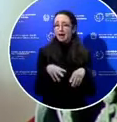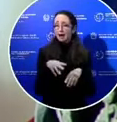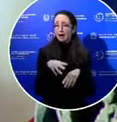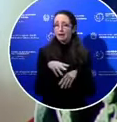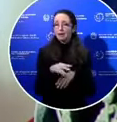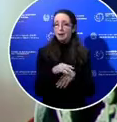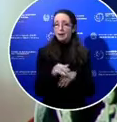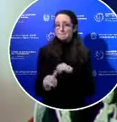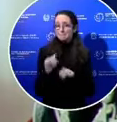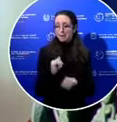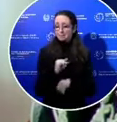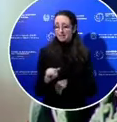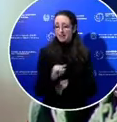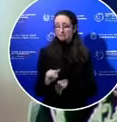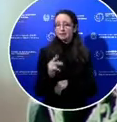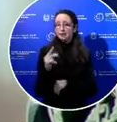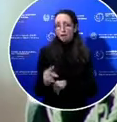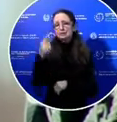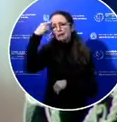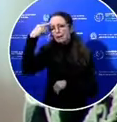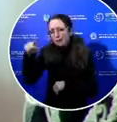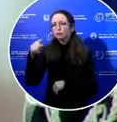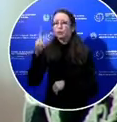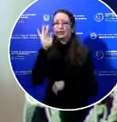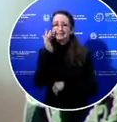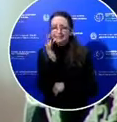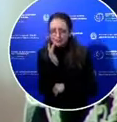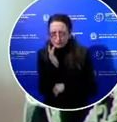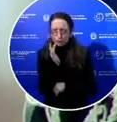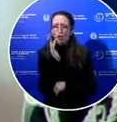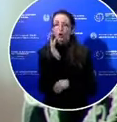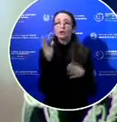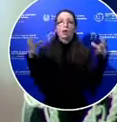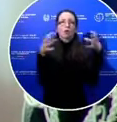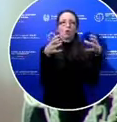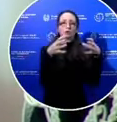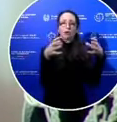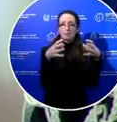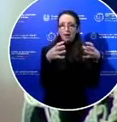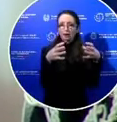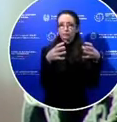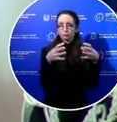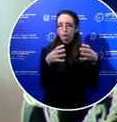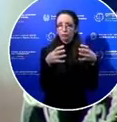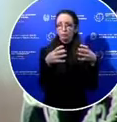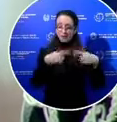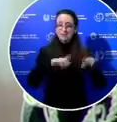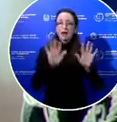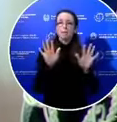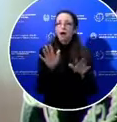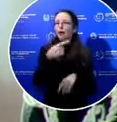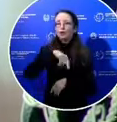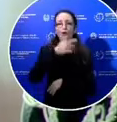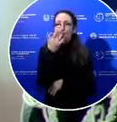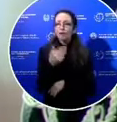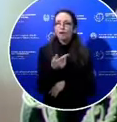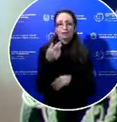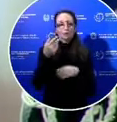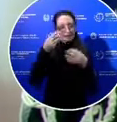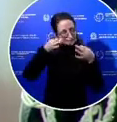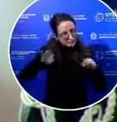del rischio in termini di contenimento anche proprio delle sale, però l'abbiamo voluto fare proprio per rispetto delle